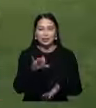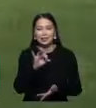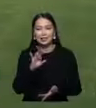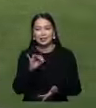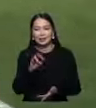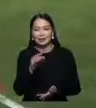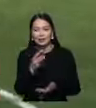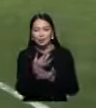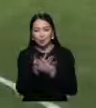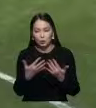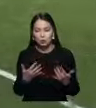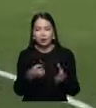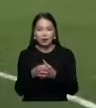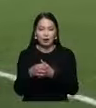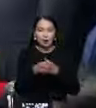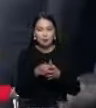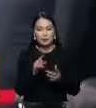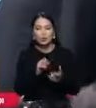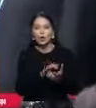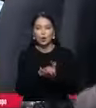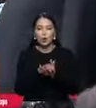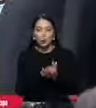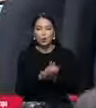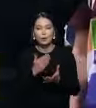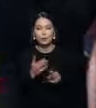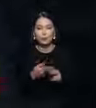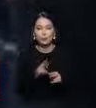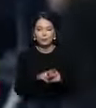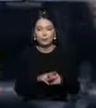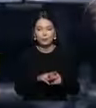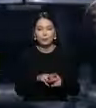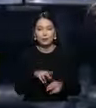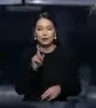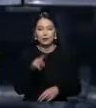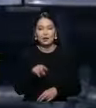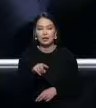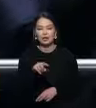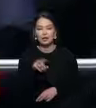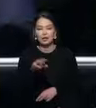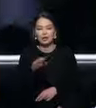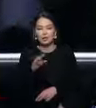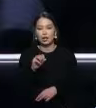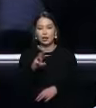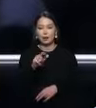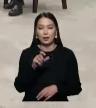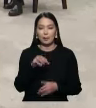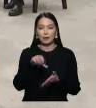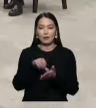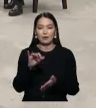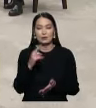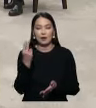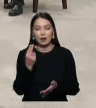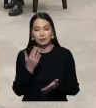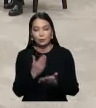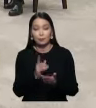по программе «Футбол для дружбы». В их ряду и 10-летний Жан-Али Ермагомбетов из столичного клуба «Астана». А на